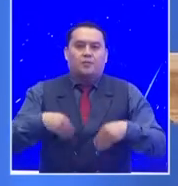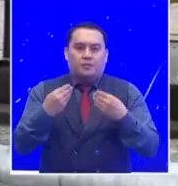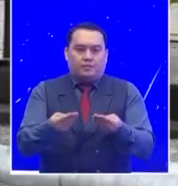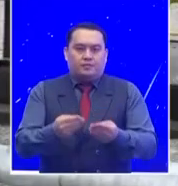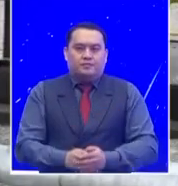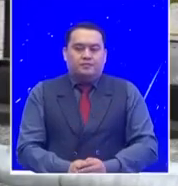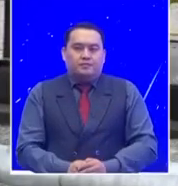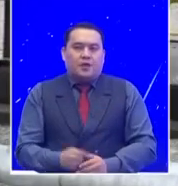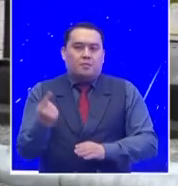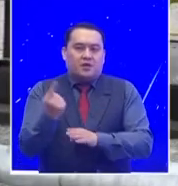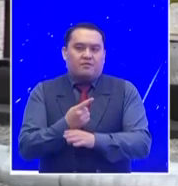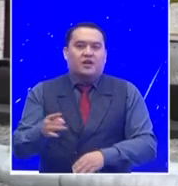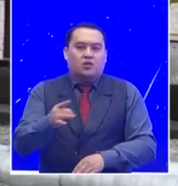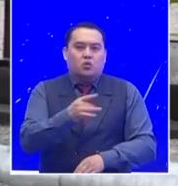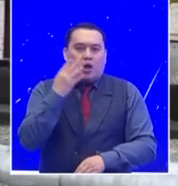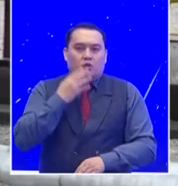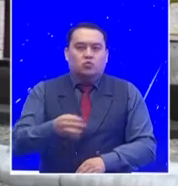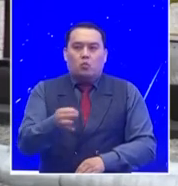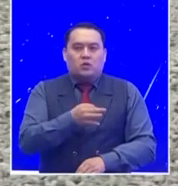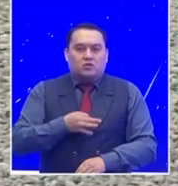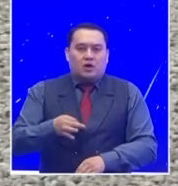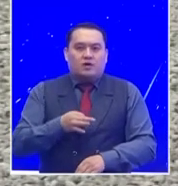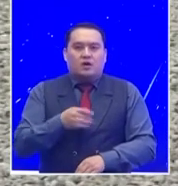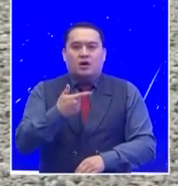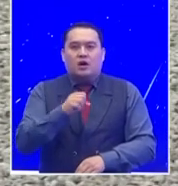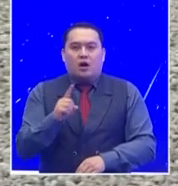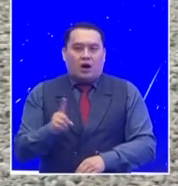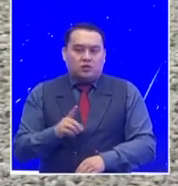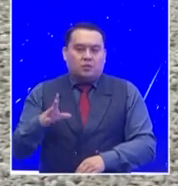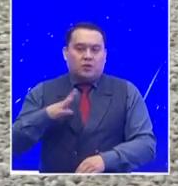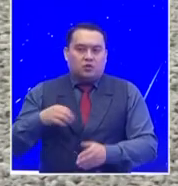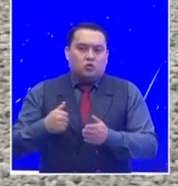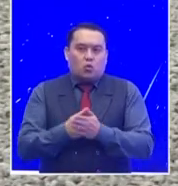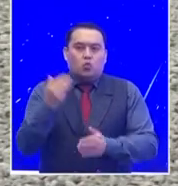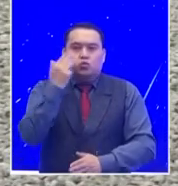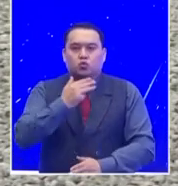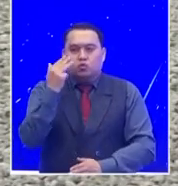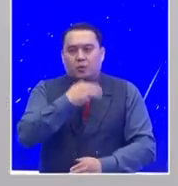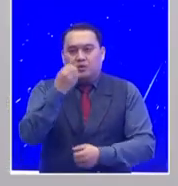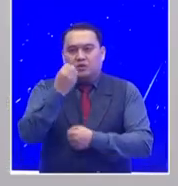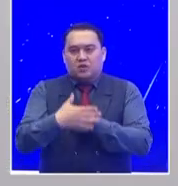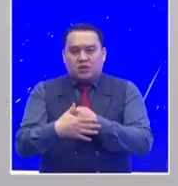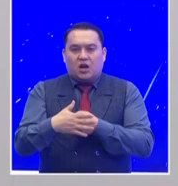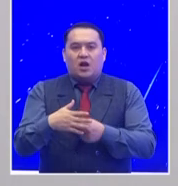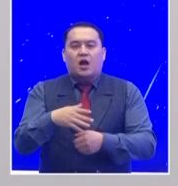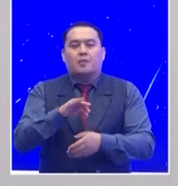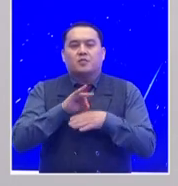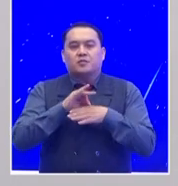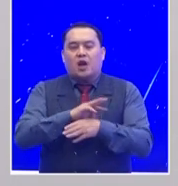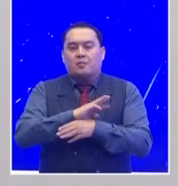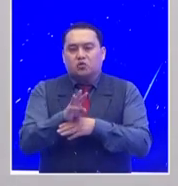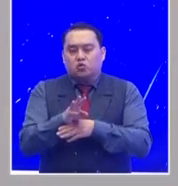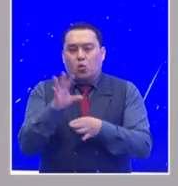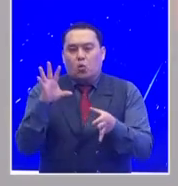обеспечить. Впервые в регионах Алматинской области был проложен газопровод, который дошел и до Уштобе. К центральному газоснабжению на первой очереди